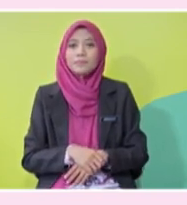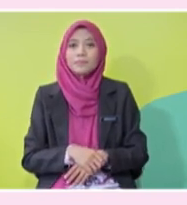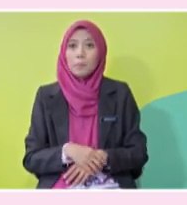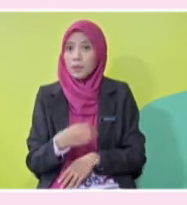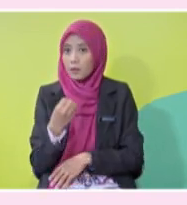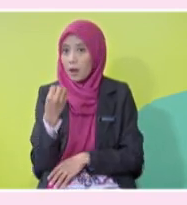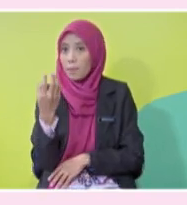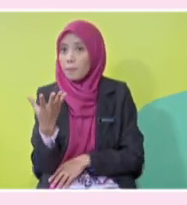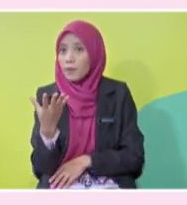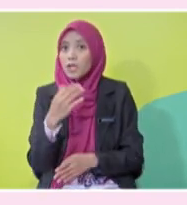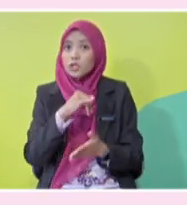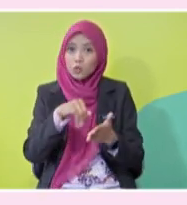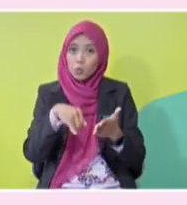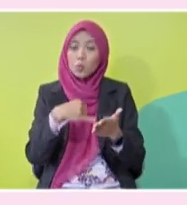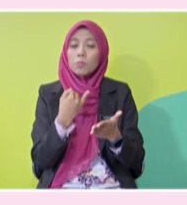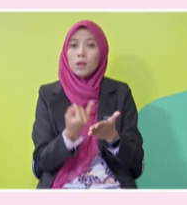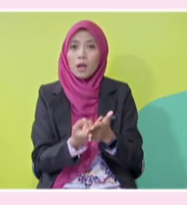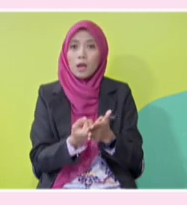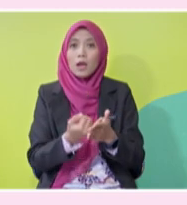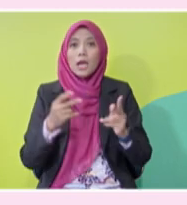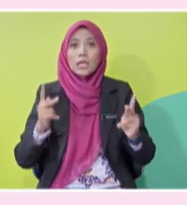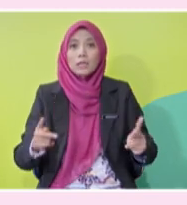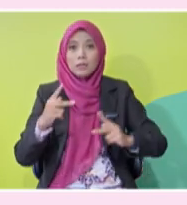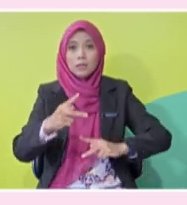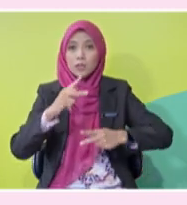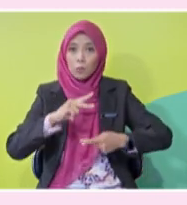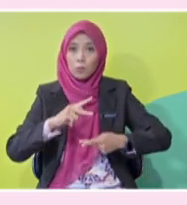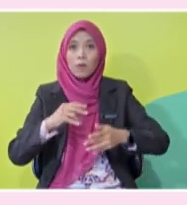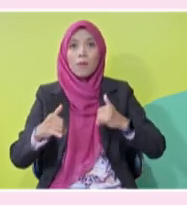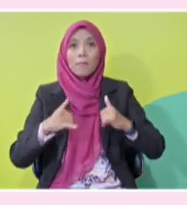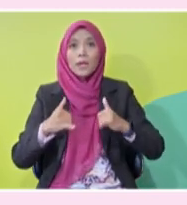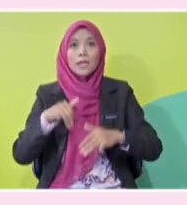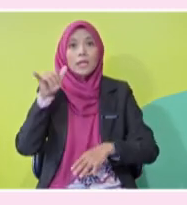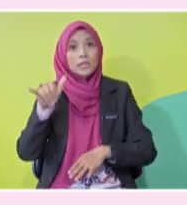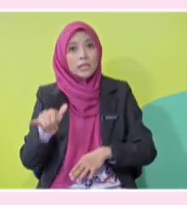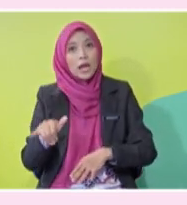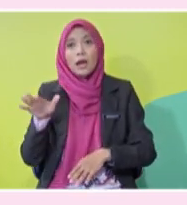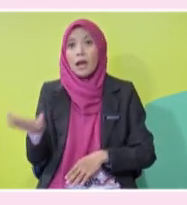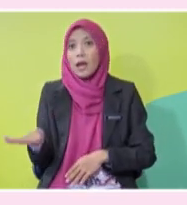Berapa jumlah hiu mainan yang adik aduh